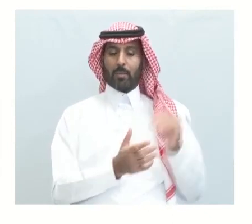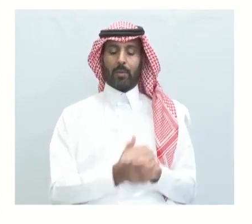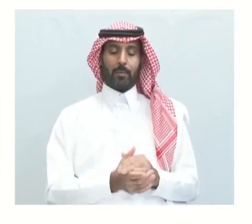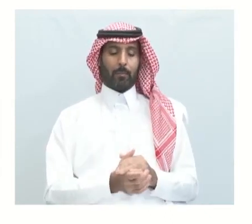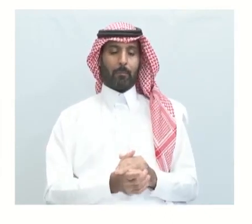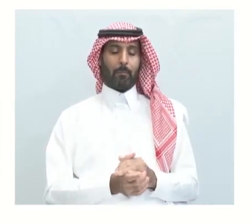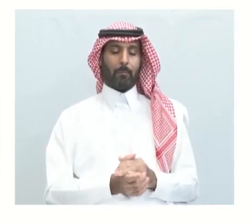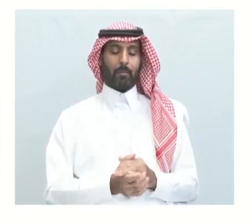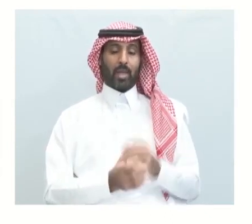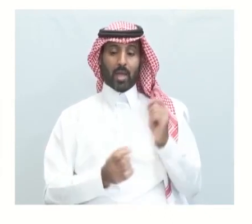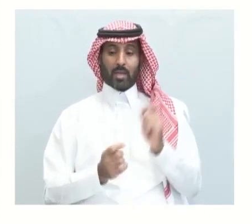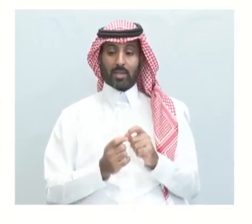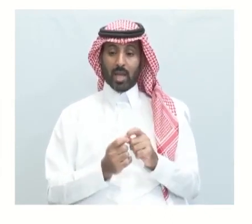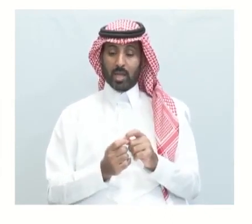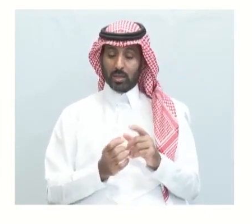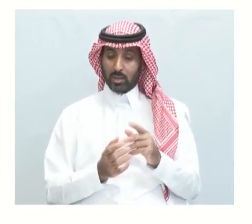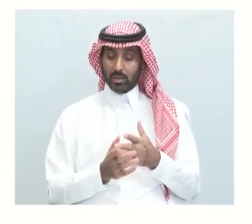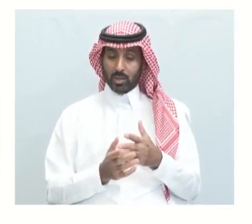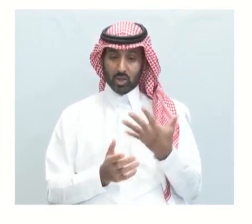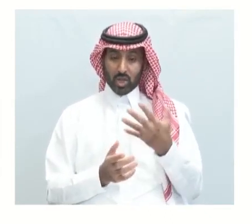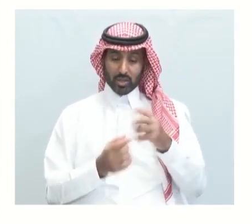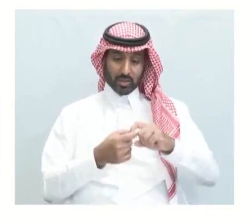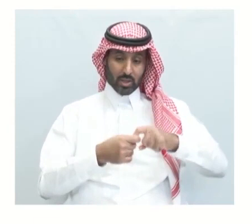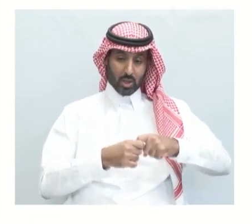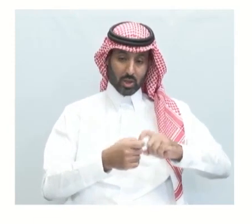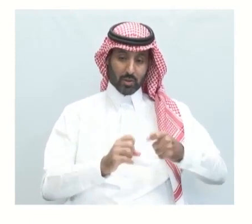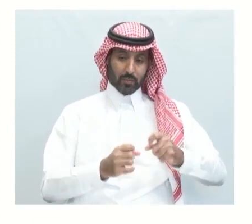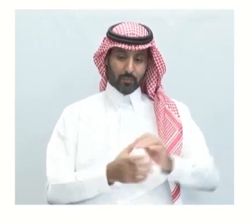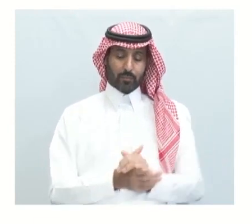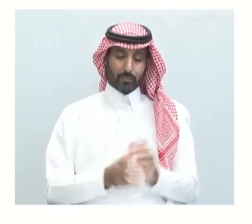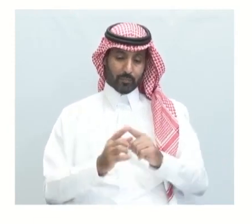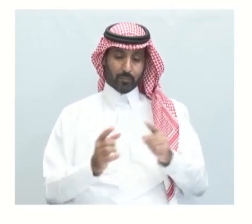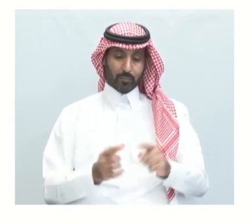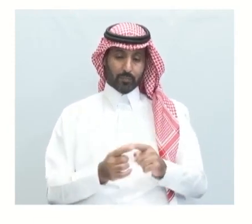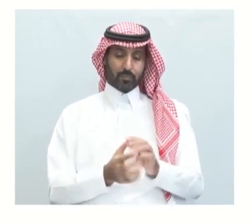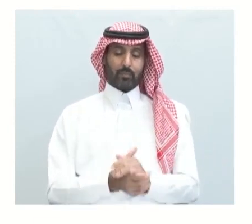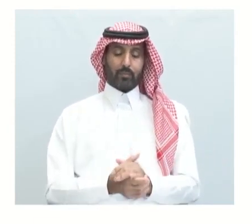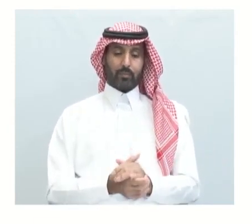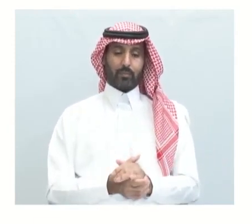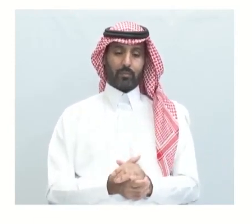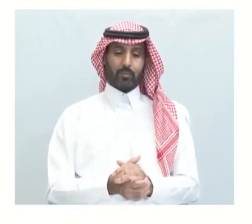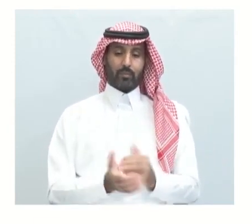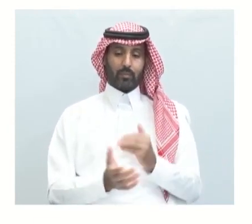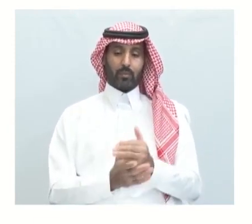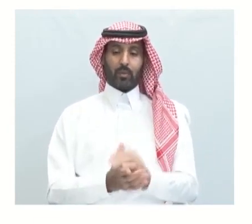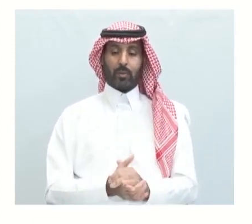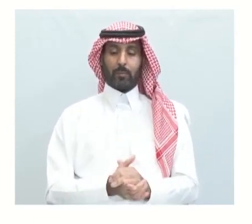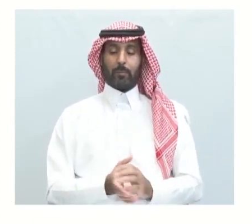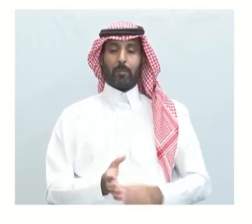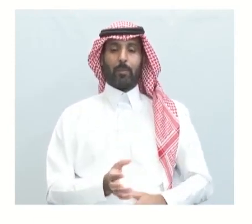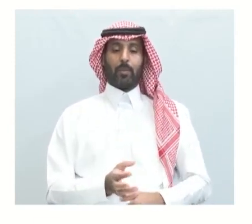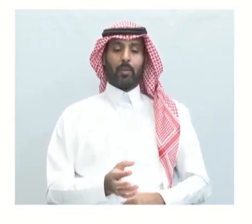وهذا الامر التعريف لانشاء عقده جديده ثم هنا اجعل القادم يكون العقده الجديده